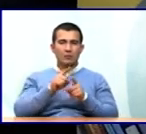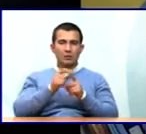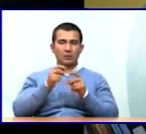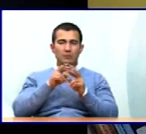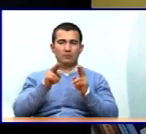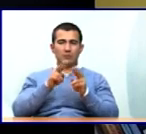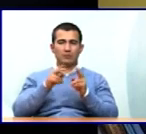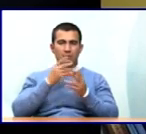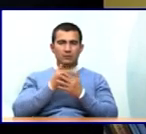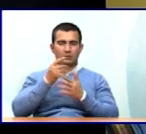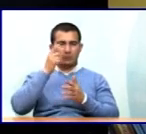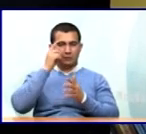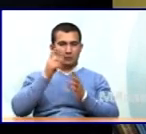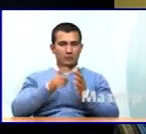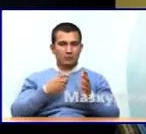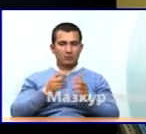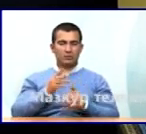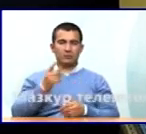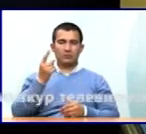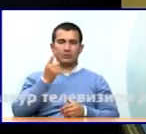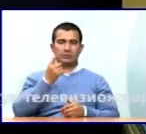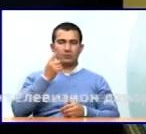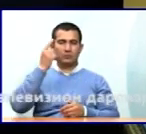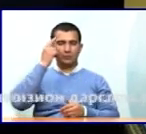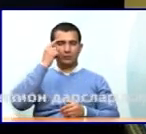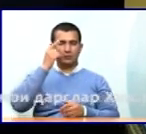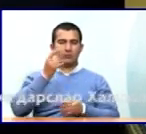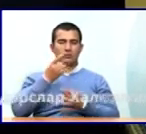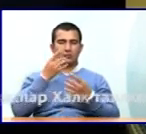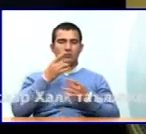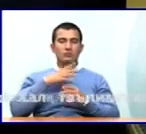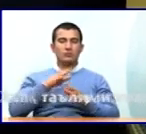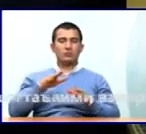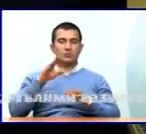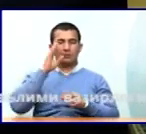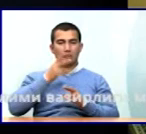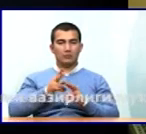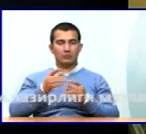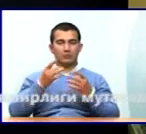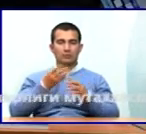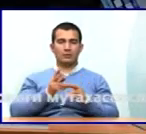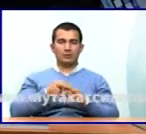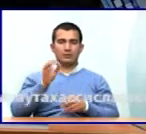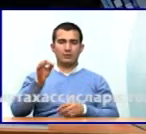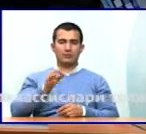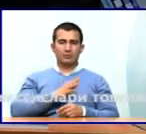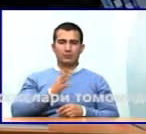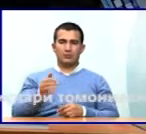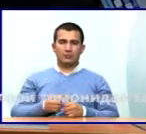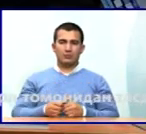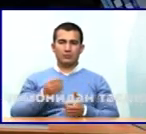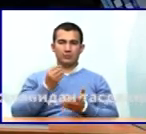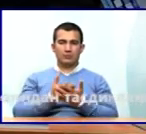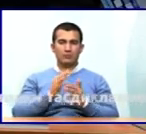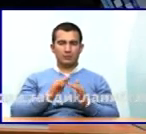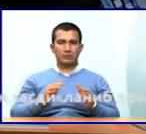va birinchi o'quvchining fikri to'g'ri deb qabul qilamiz. Hurmatli o'quvchilar,